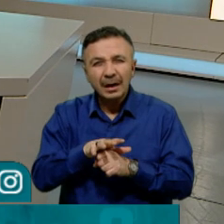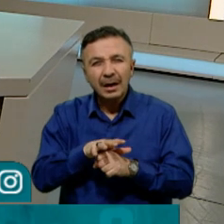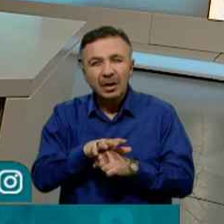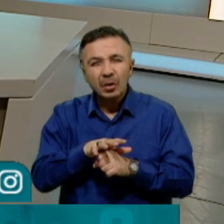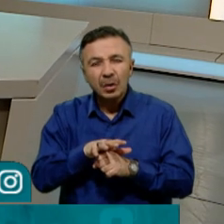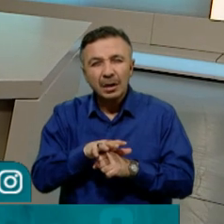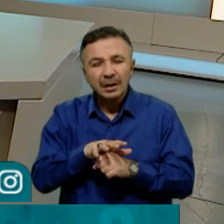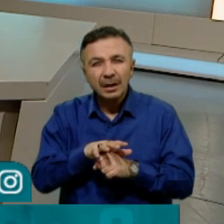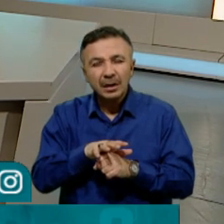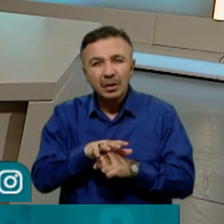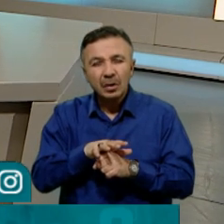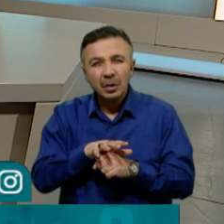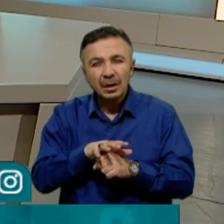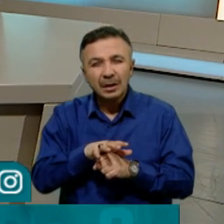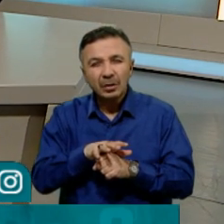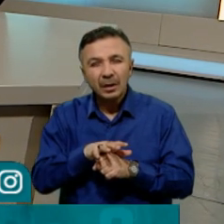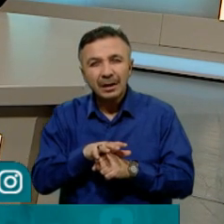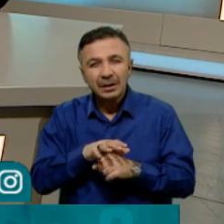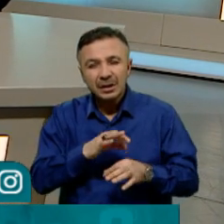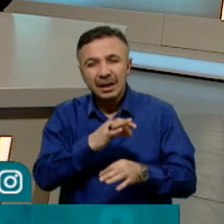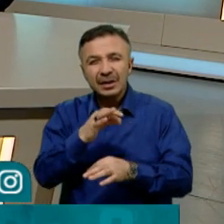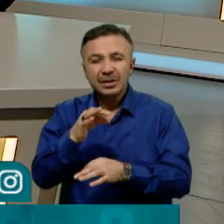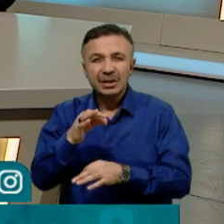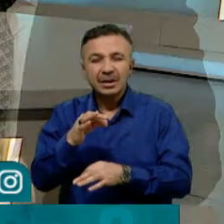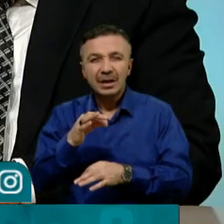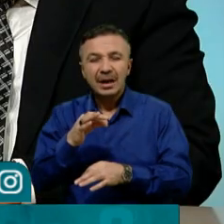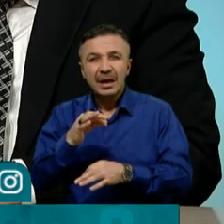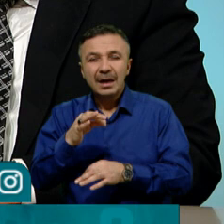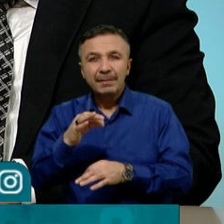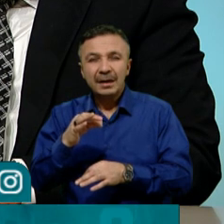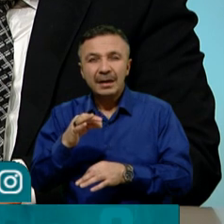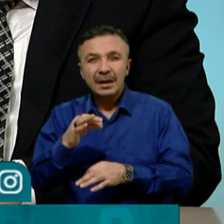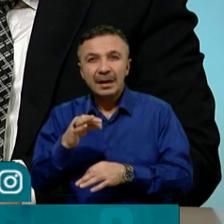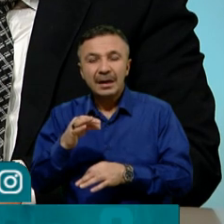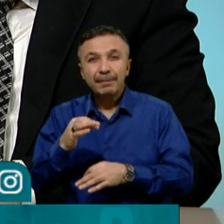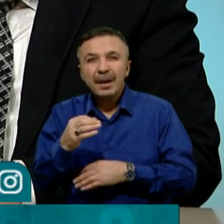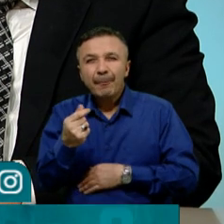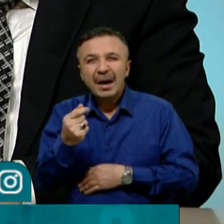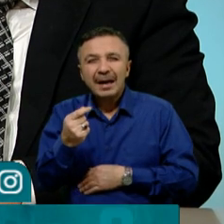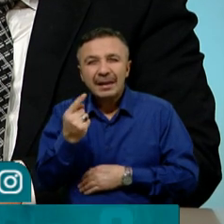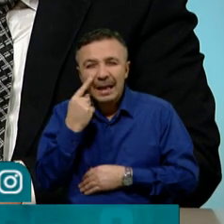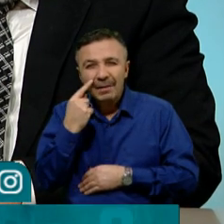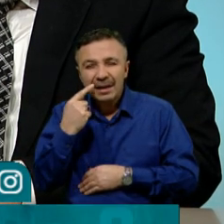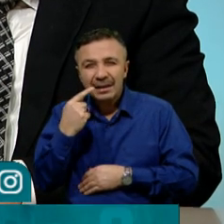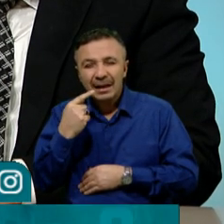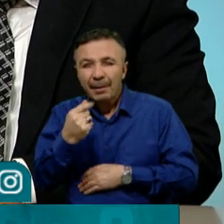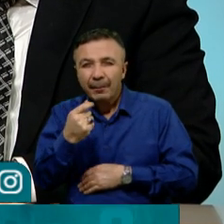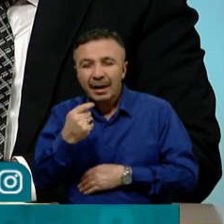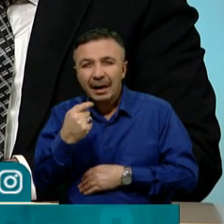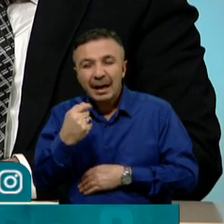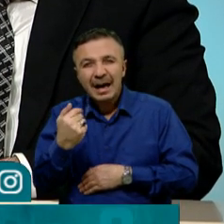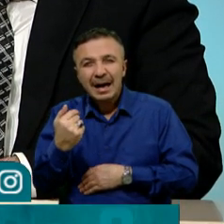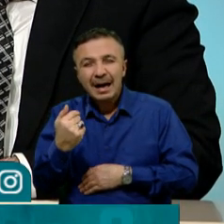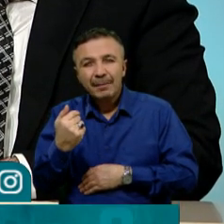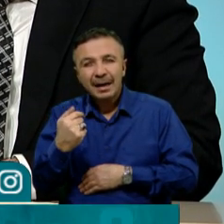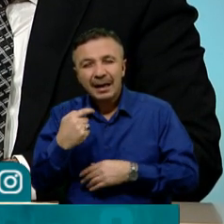bir Kredi mi varmış ne varmış Ben ne müracaat ettim ya parayı aldım ama benim adıma çekilmiş olduğu için